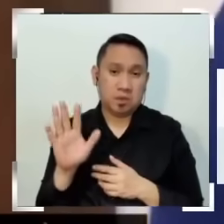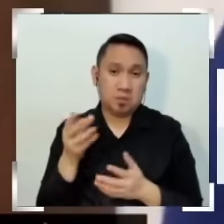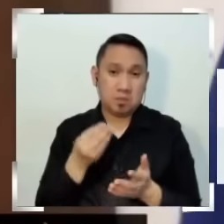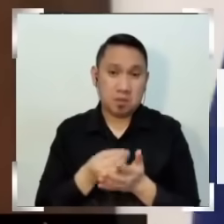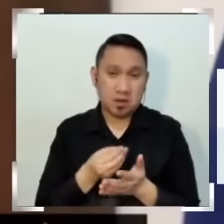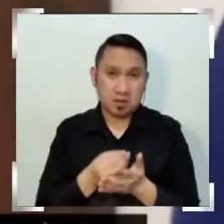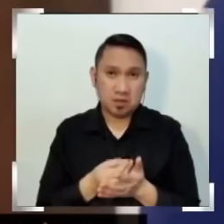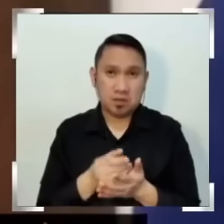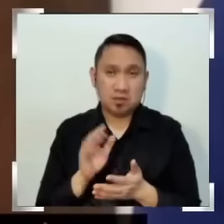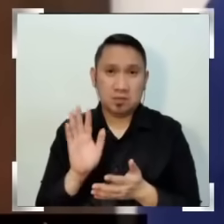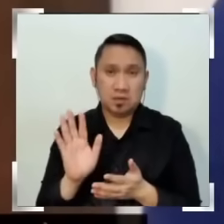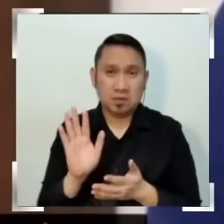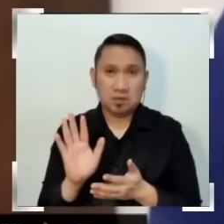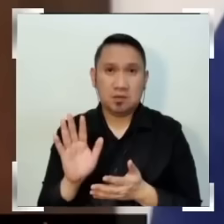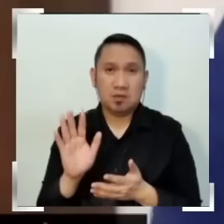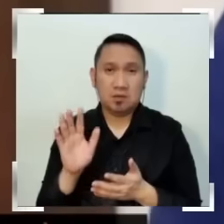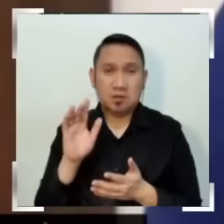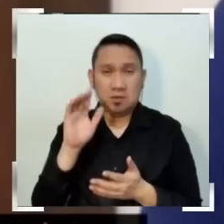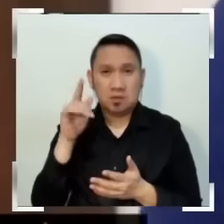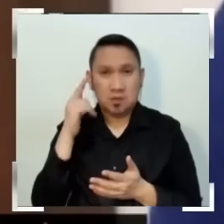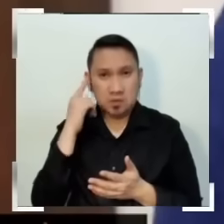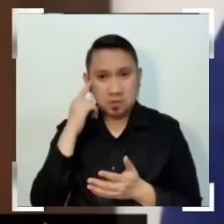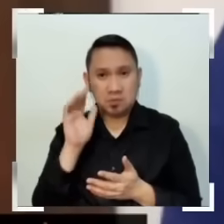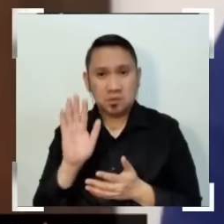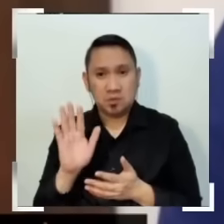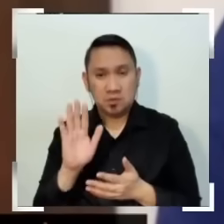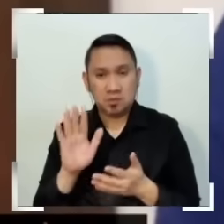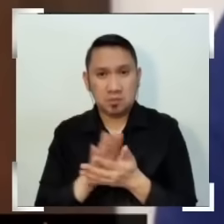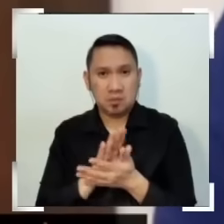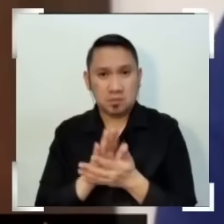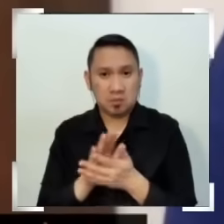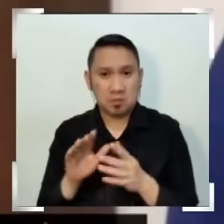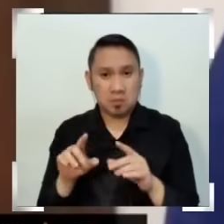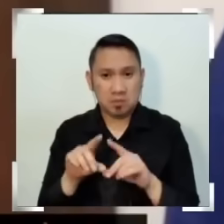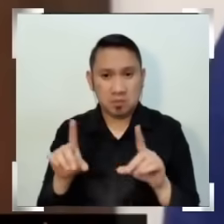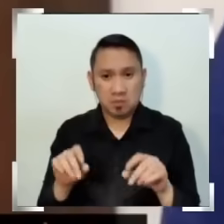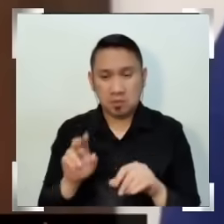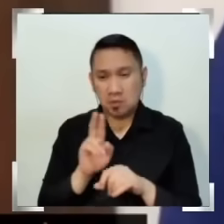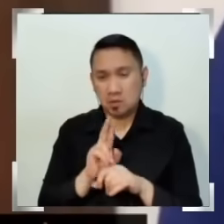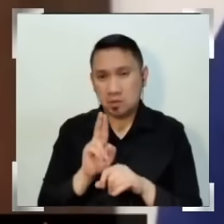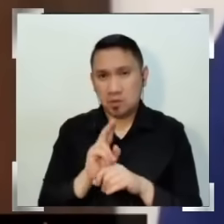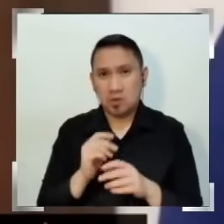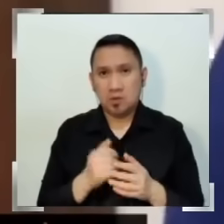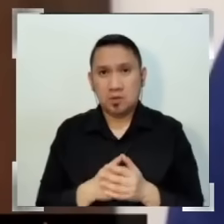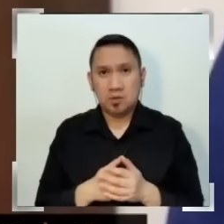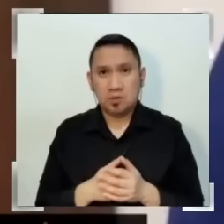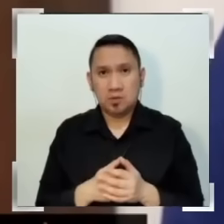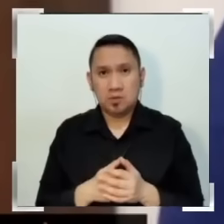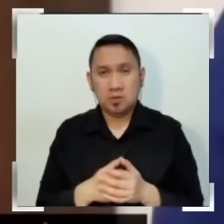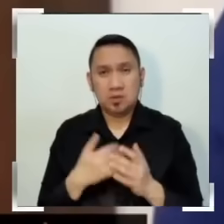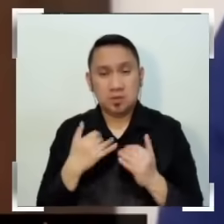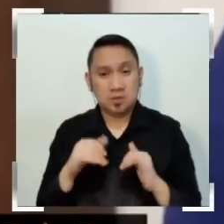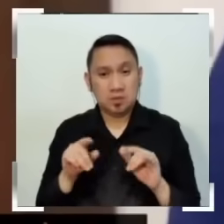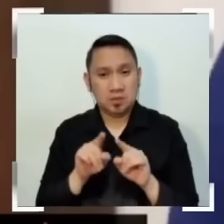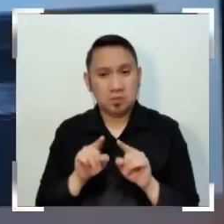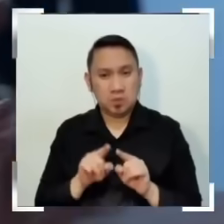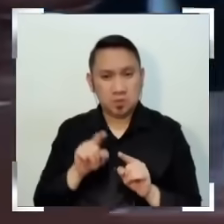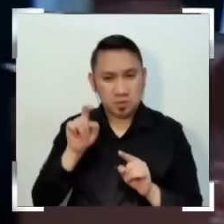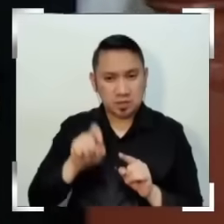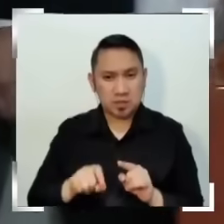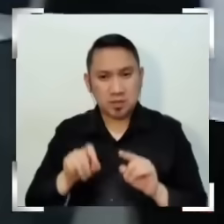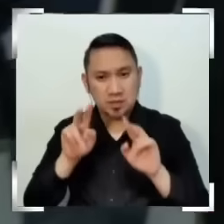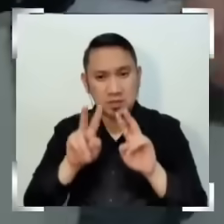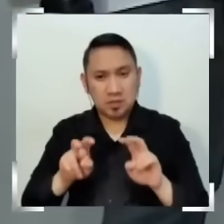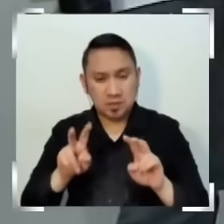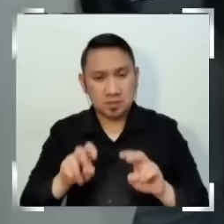currency sila doon, sariling papel na pera ginagamit. So mukhang kailangan imbestigahan natin yon.